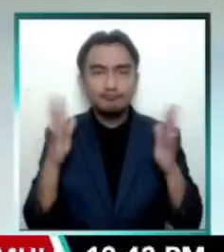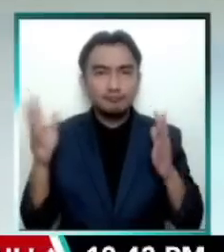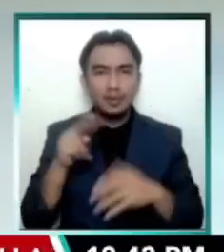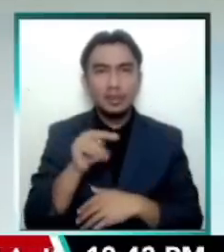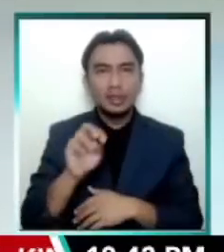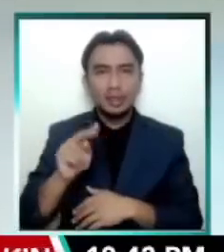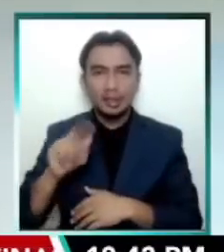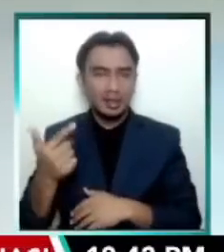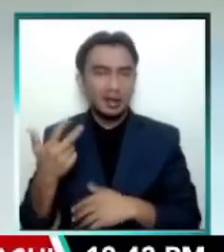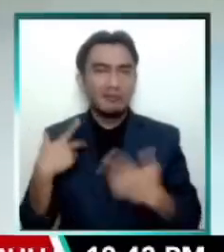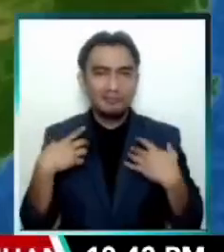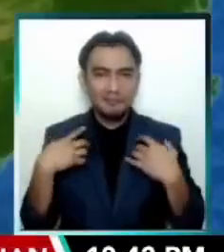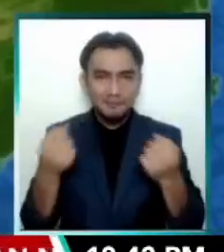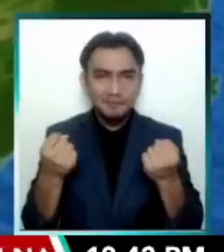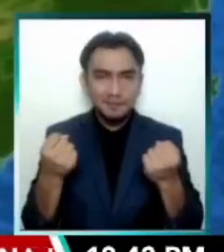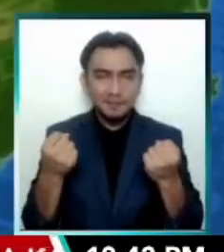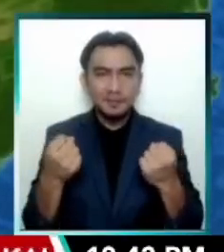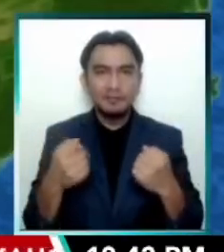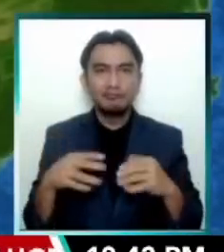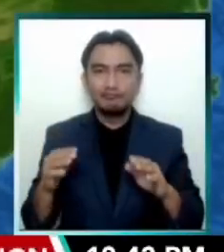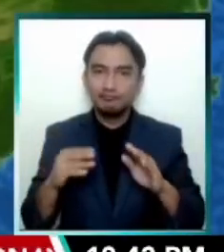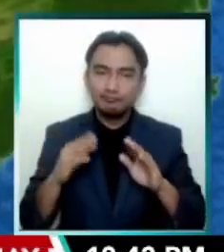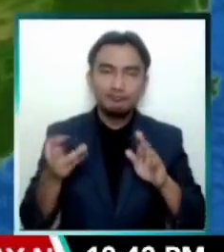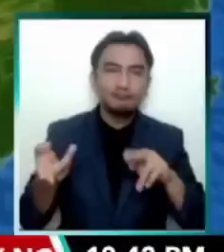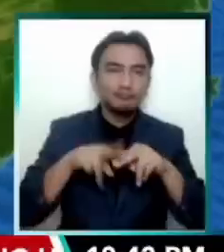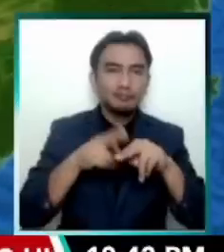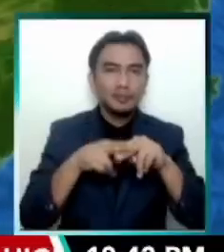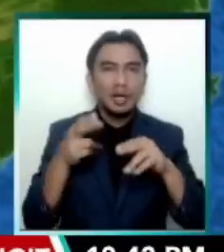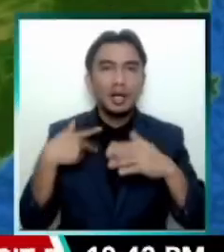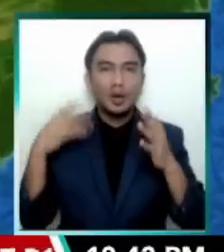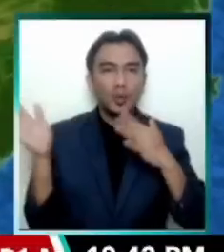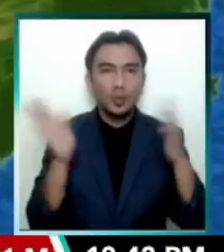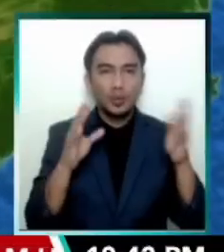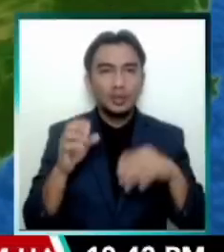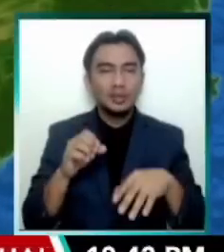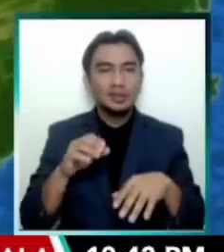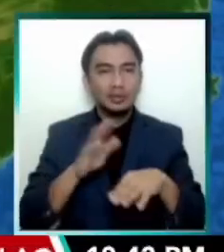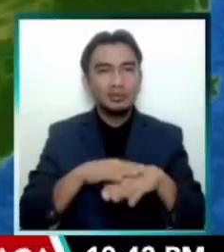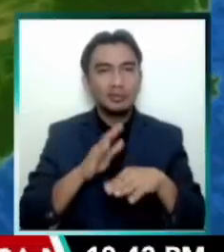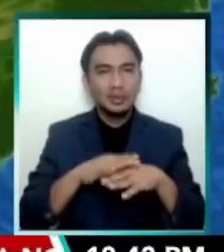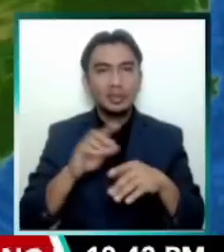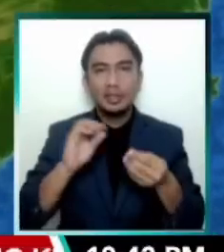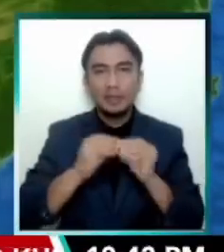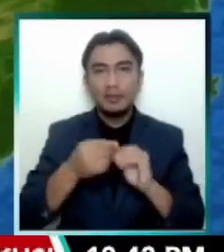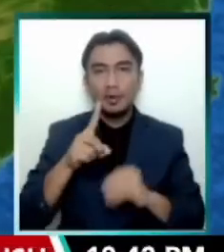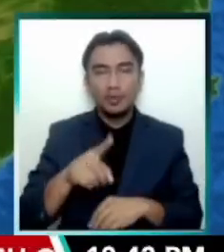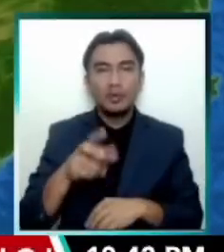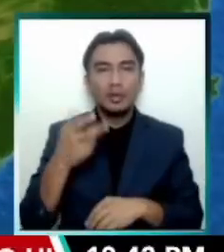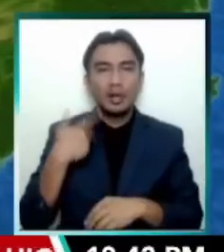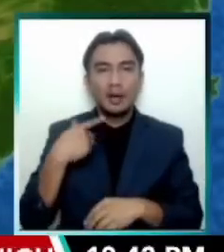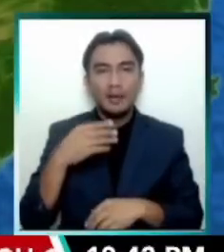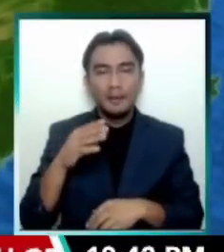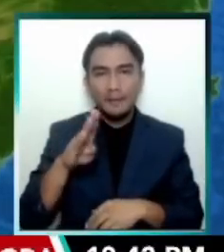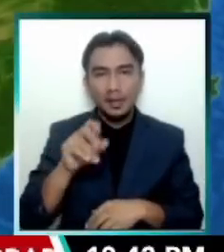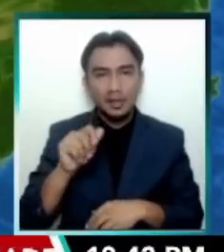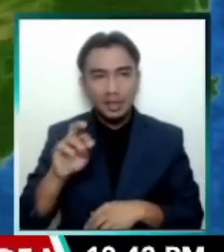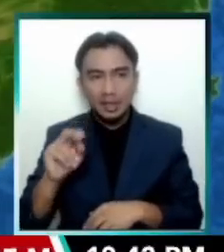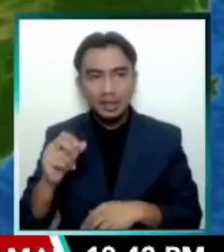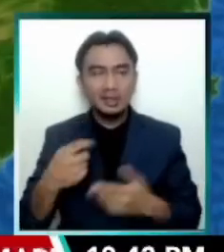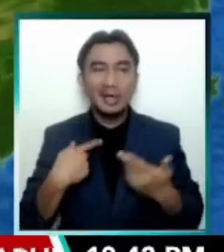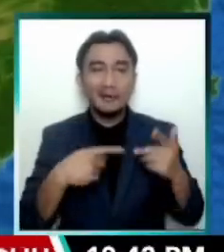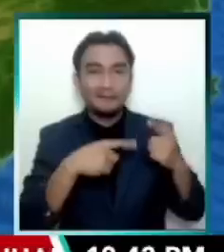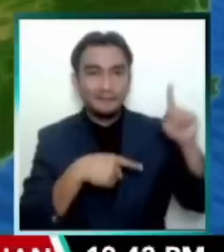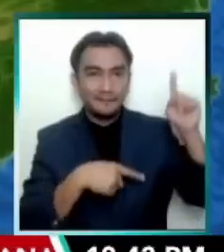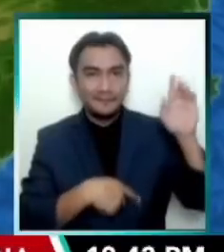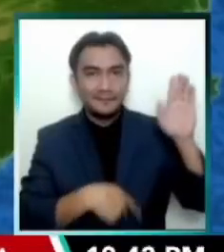Sea. Nakataas ang Tropical Cyclone Wind Signal No. 1 sa Batanes, Cagayan, kabilang ang Babuyan Islands, eastern